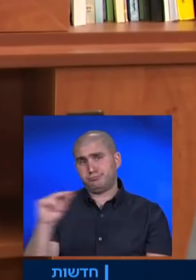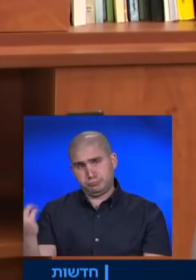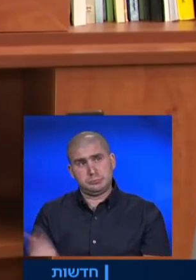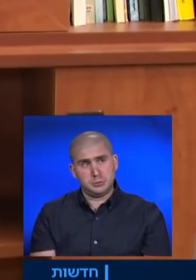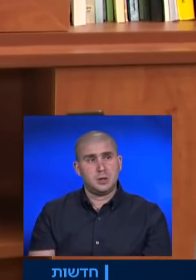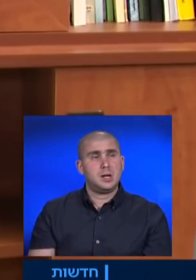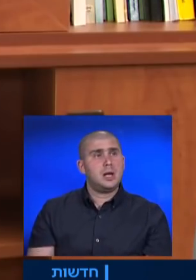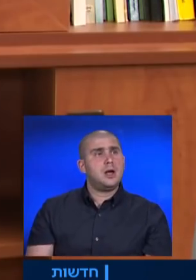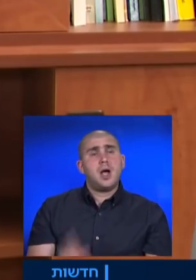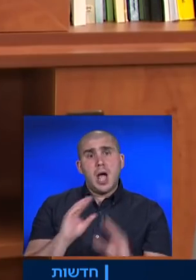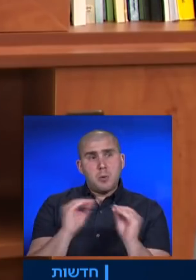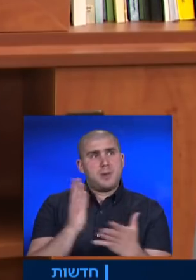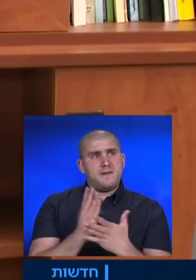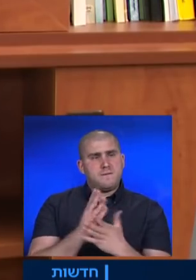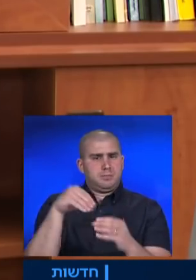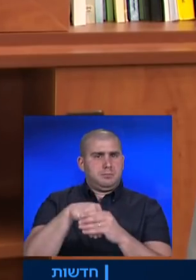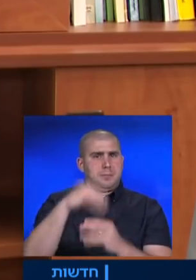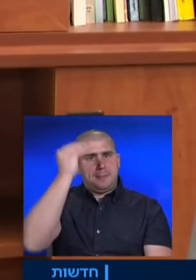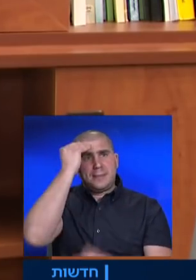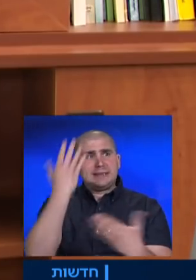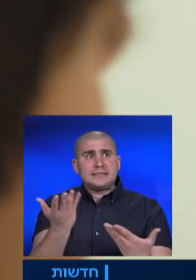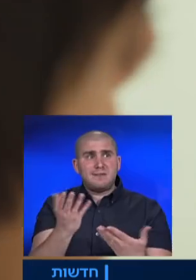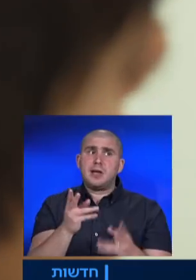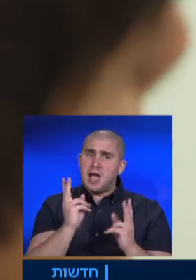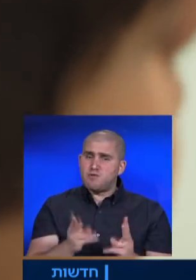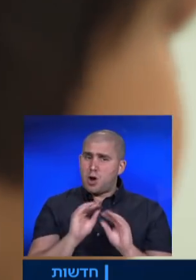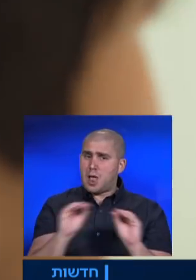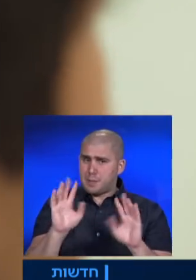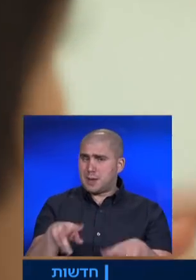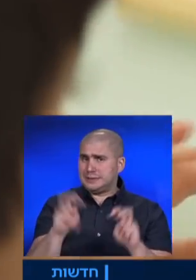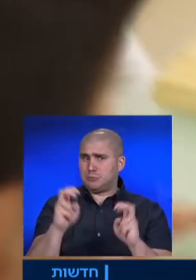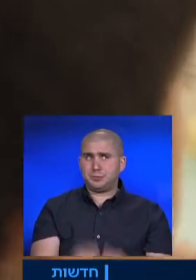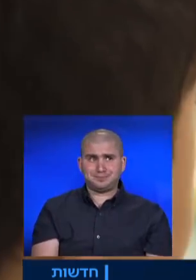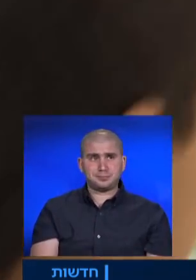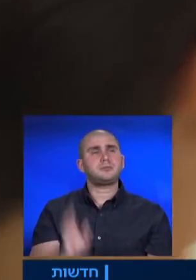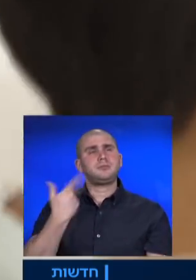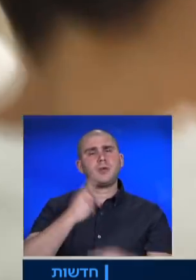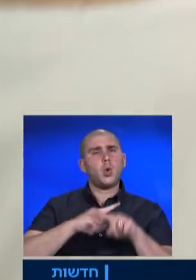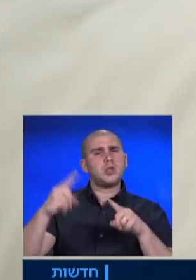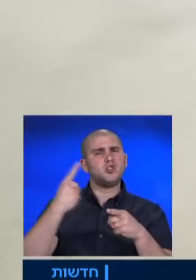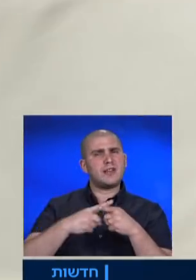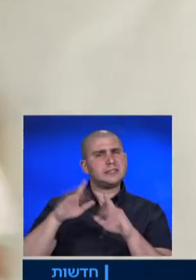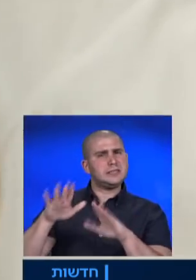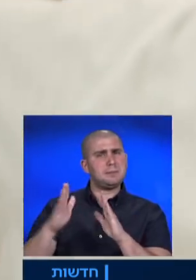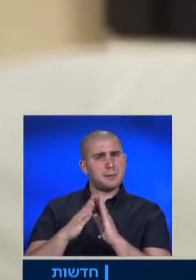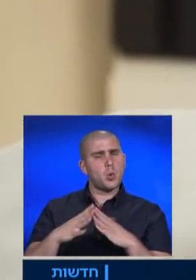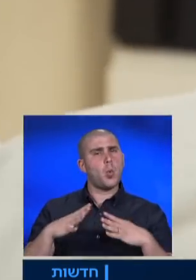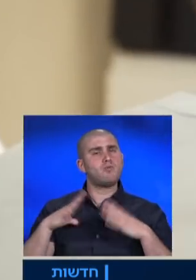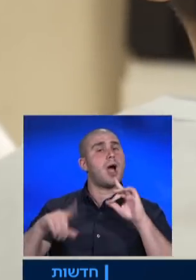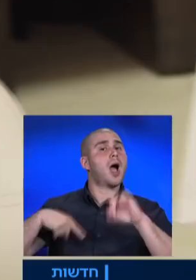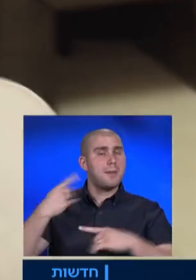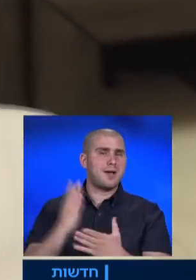כבר נמצאים בבית הספר, אז יכולים ללמד גם אותם. ואחרי חודש וחצי בבית, החופשה הבאה כבר מעבר